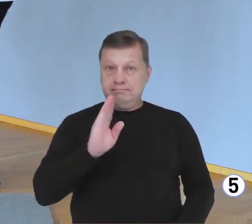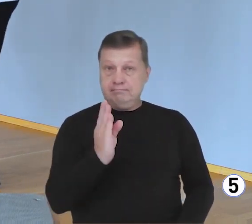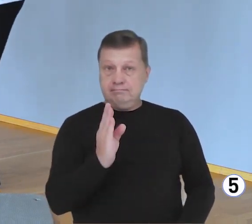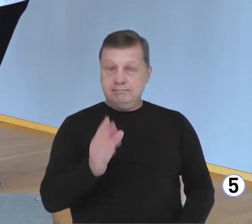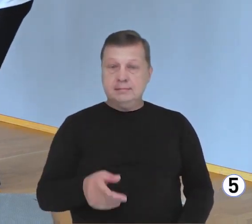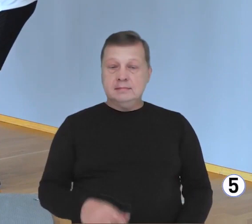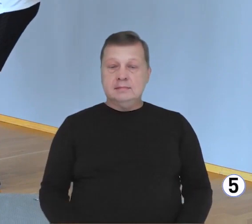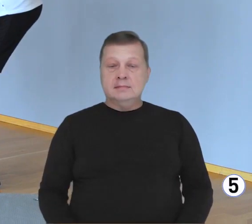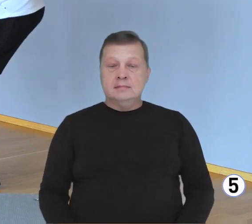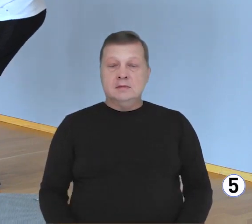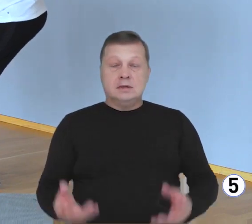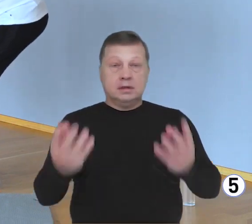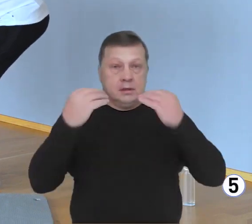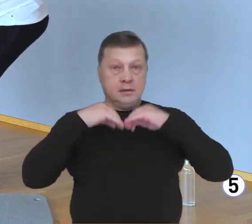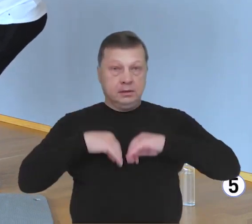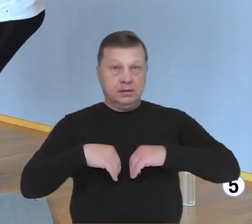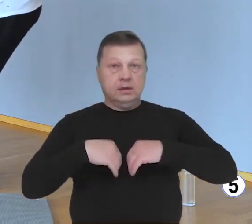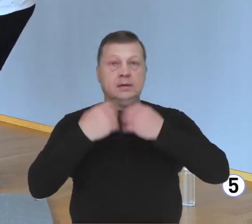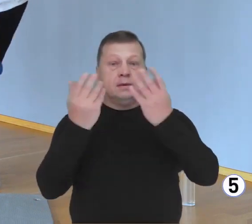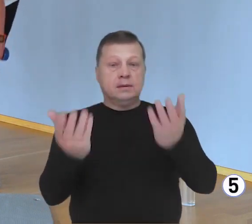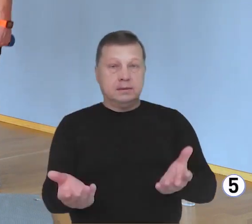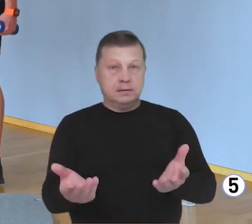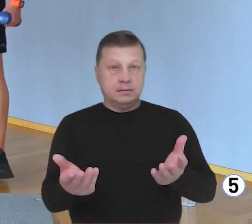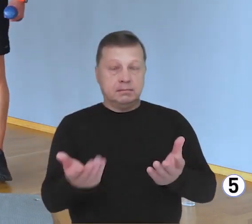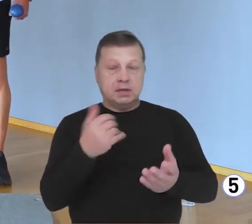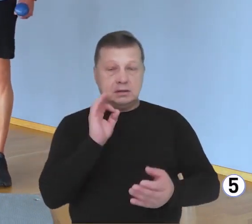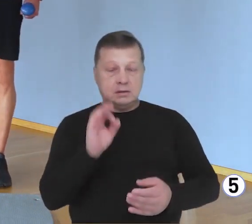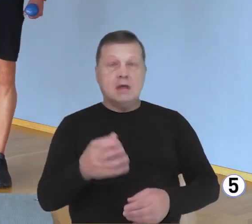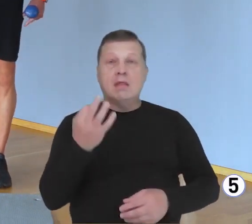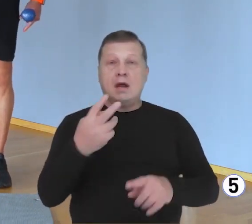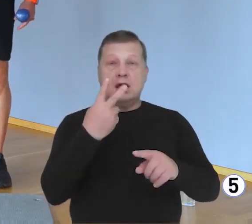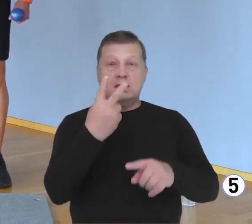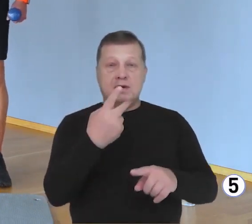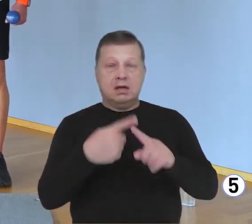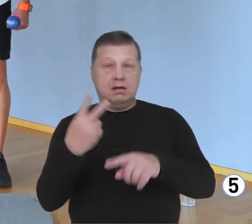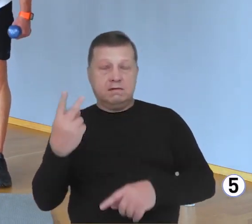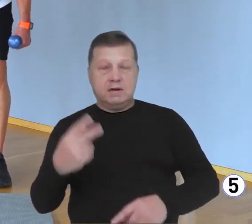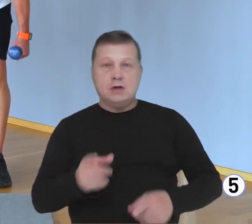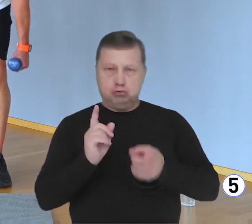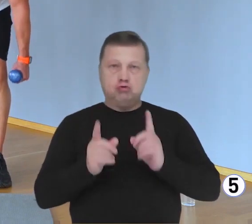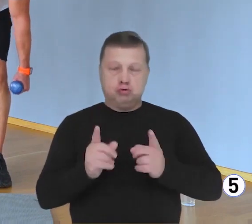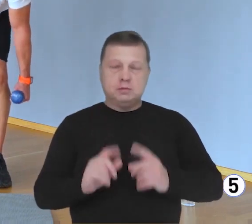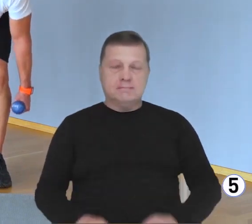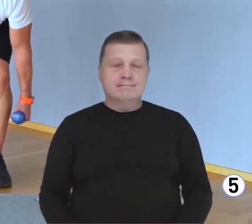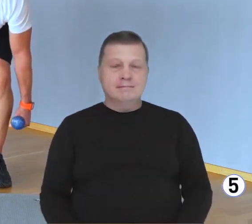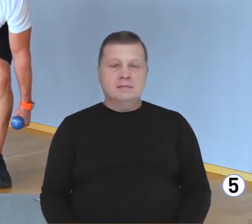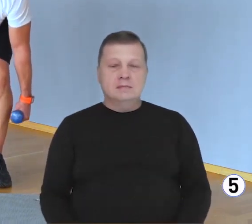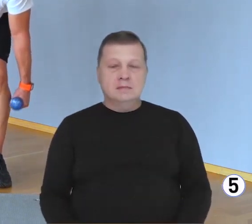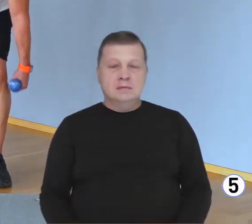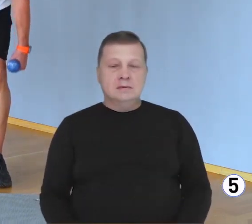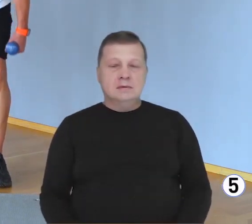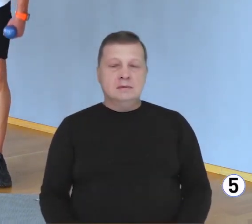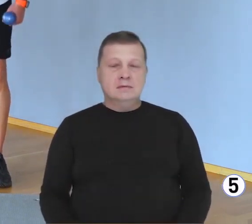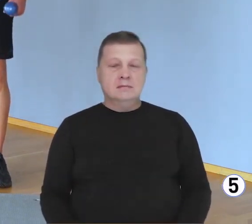Właśnie tak. Wdech i wydech. Bardzo dobrze. W tempie 2 na 2. Troszeczkę